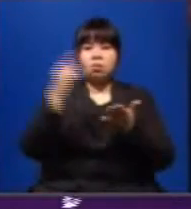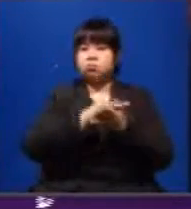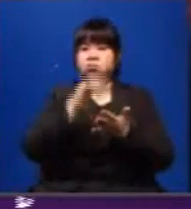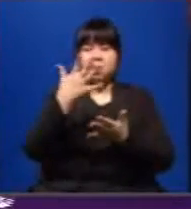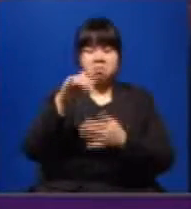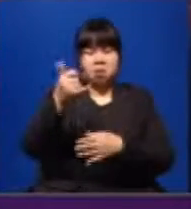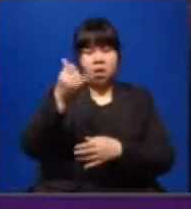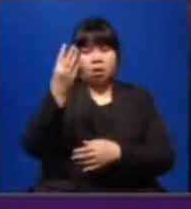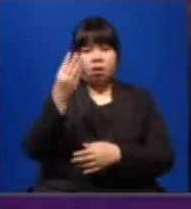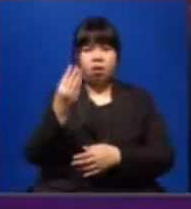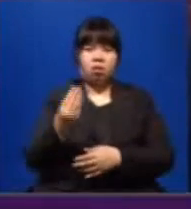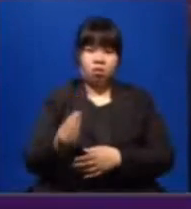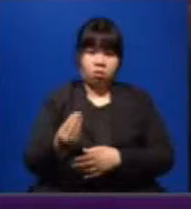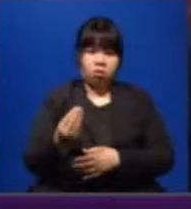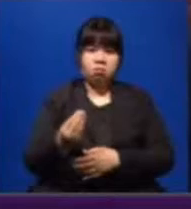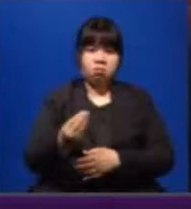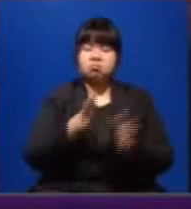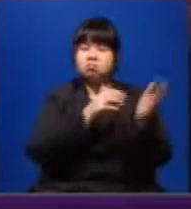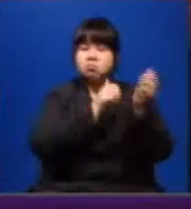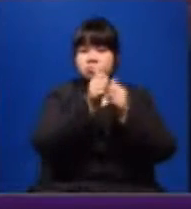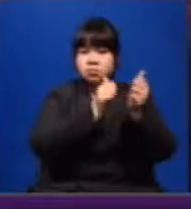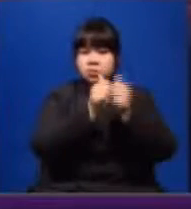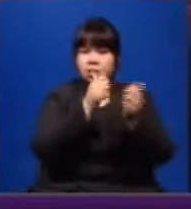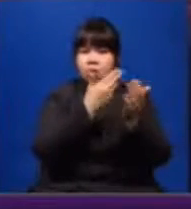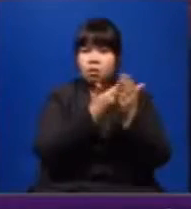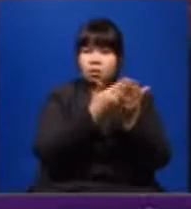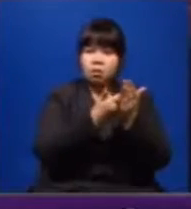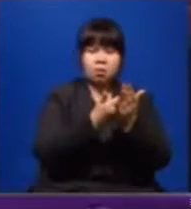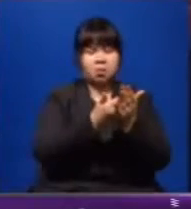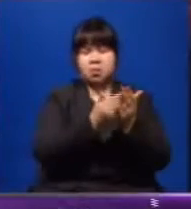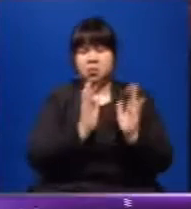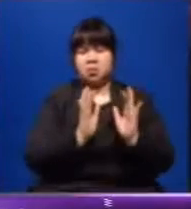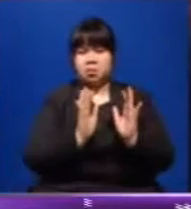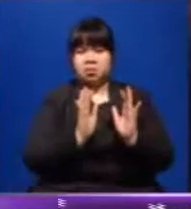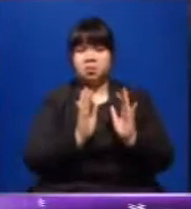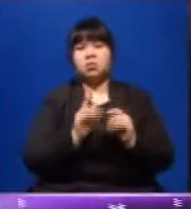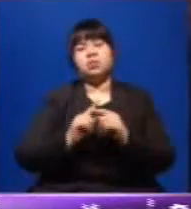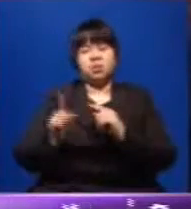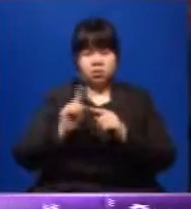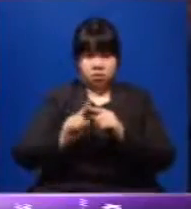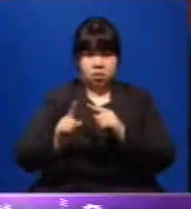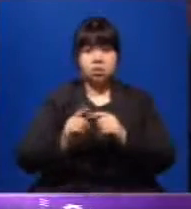ที่ยวน้อยลงเขาอาจจะสู้กับราคาไม่ได้นักท่องเที่ยวน้อยลงเขาอาจจะ